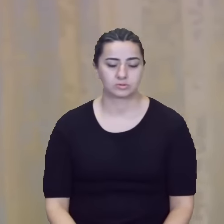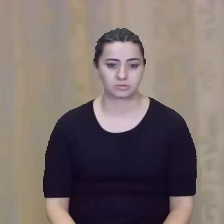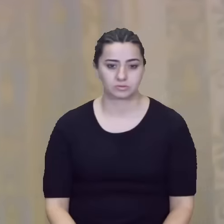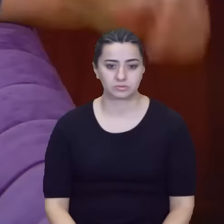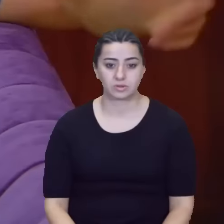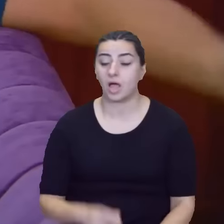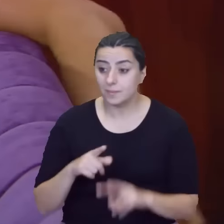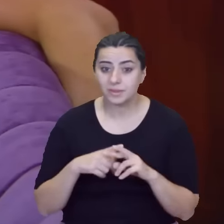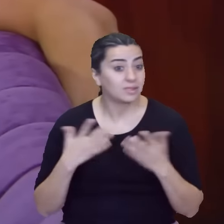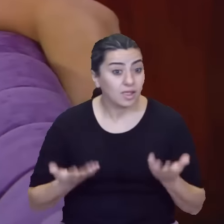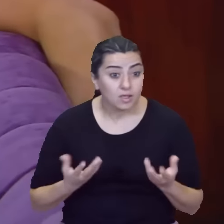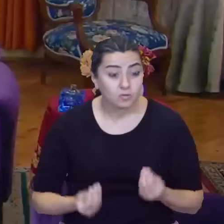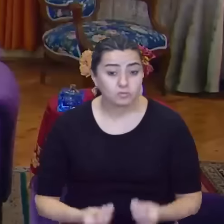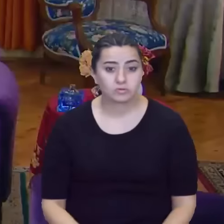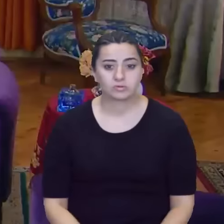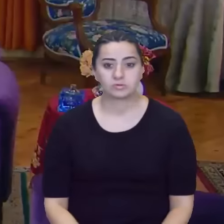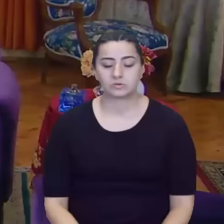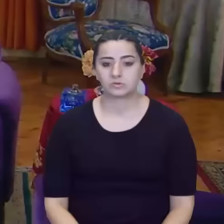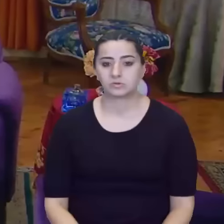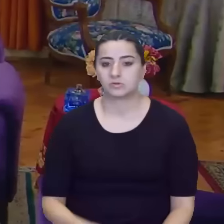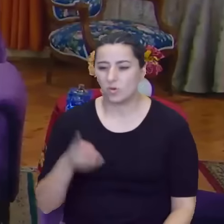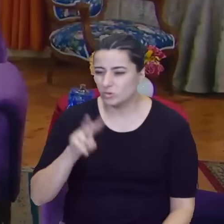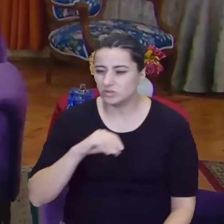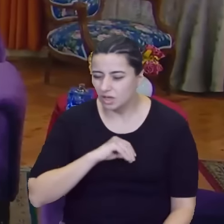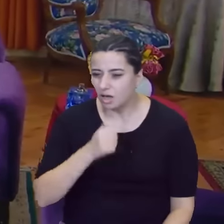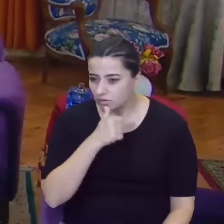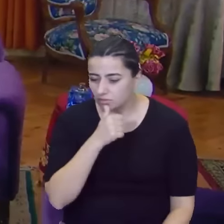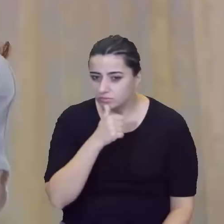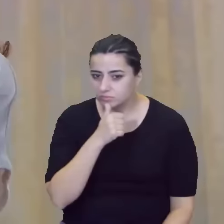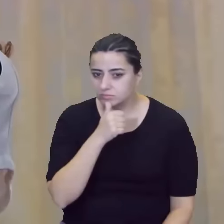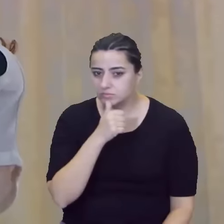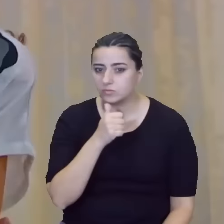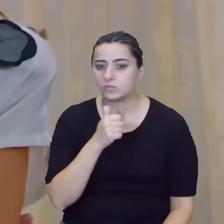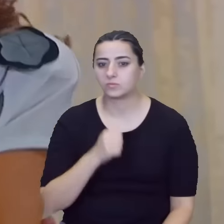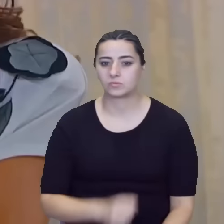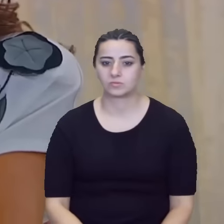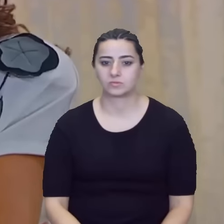Ay Ahmet. Ya efendim. Ahmet öldü sandıkları o adam vardı ya. Evet.